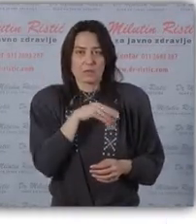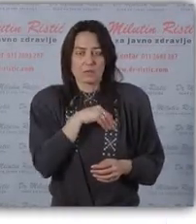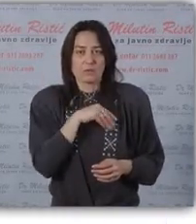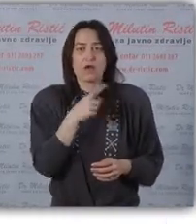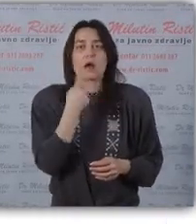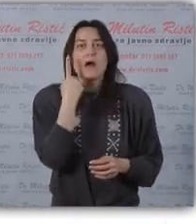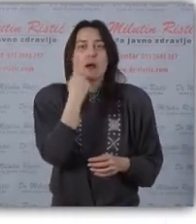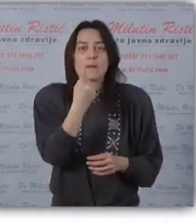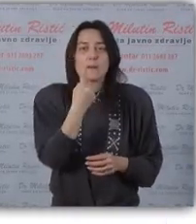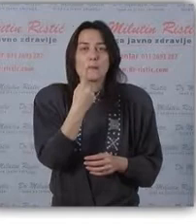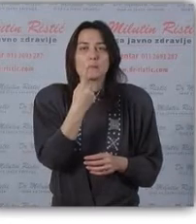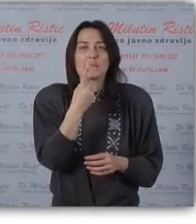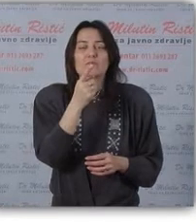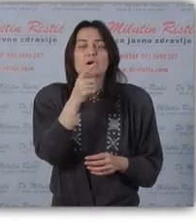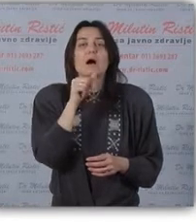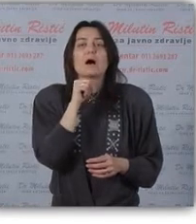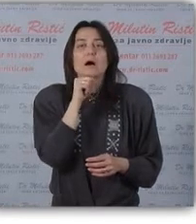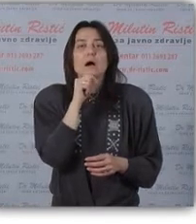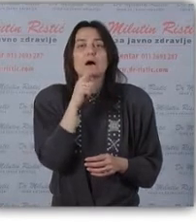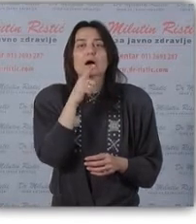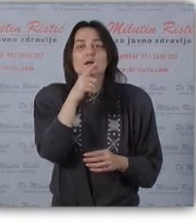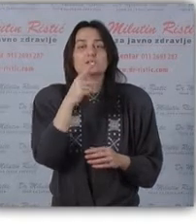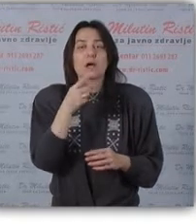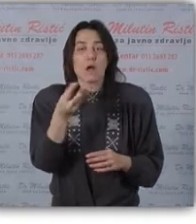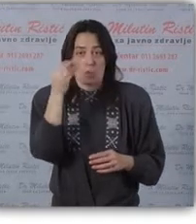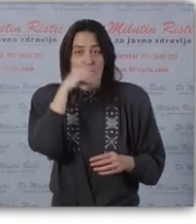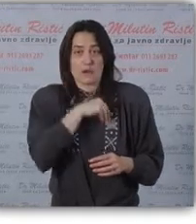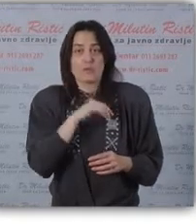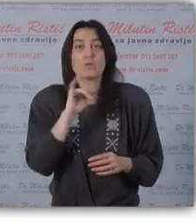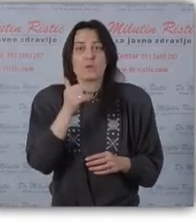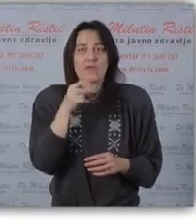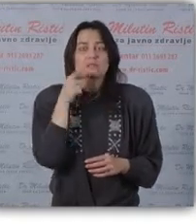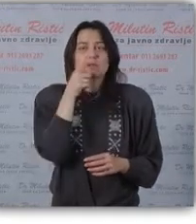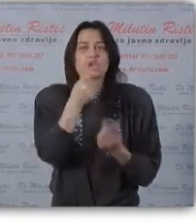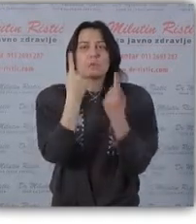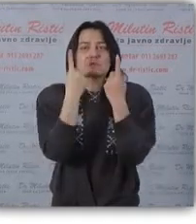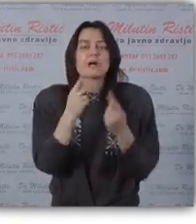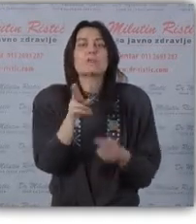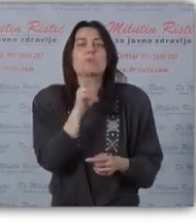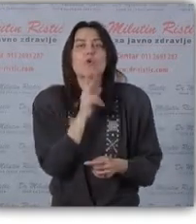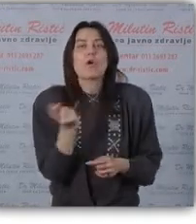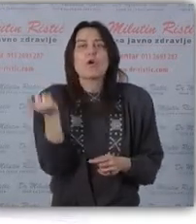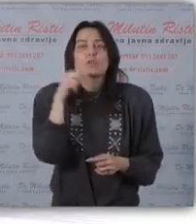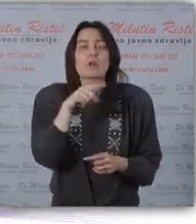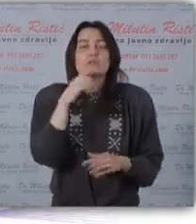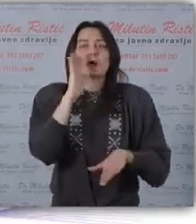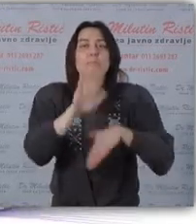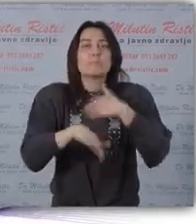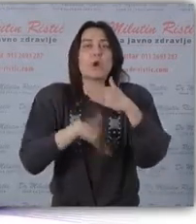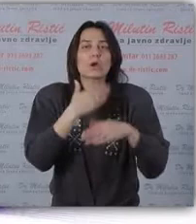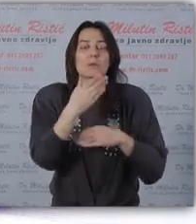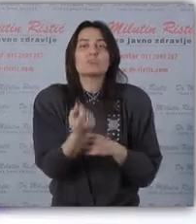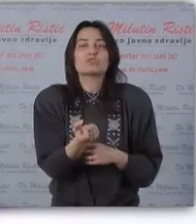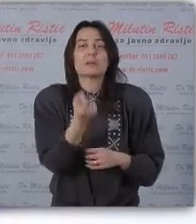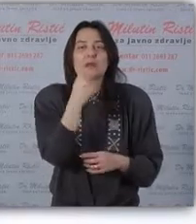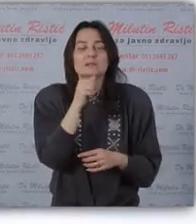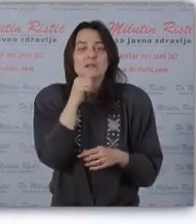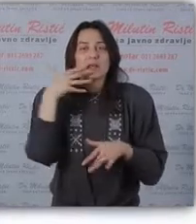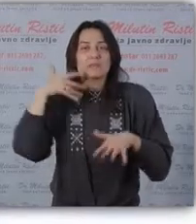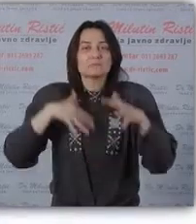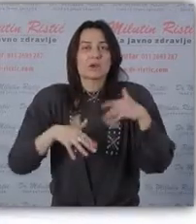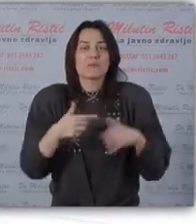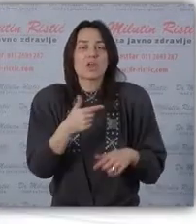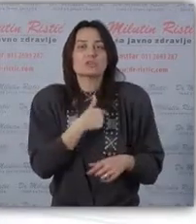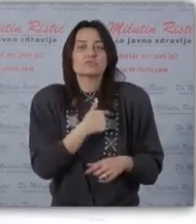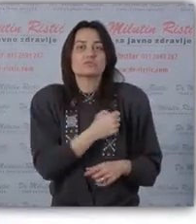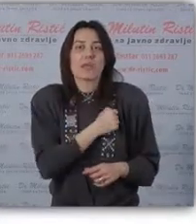ugradnje pacemakera. Prva je u indikacije za ugradnju pacemakera jeste u onim stanjima u kojima dolazi do poremećaja u